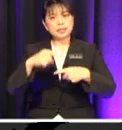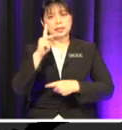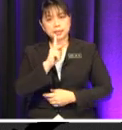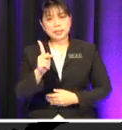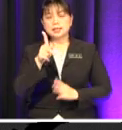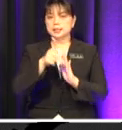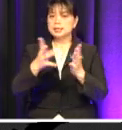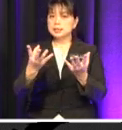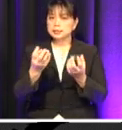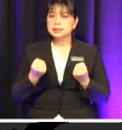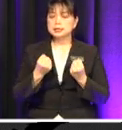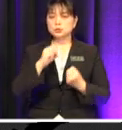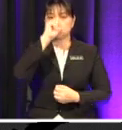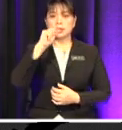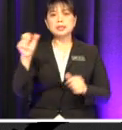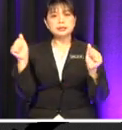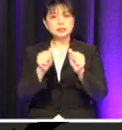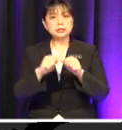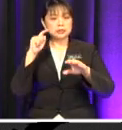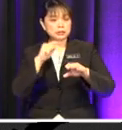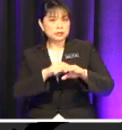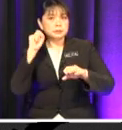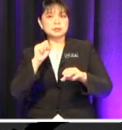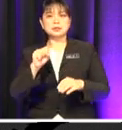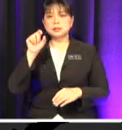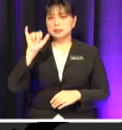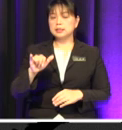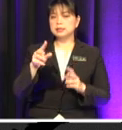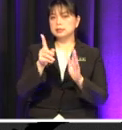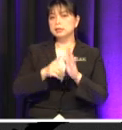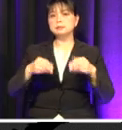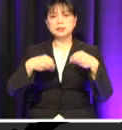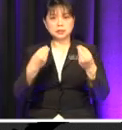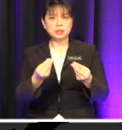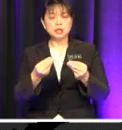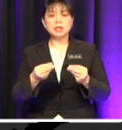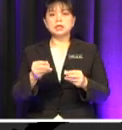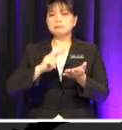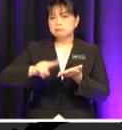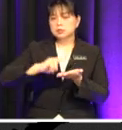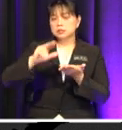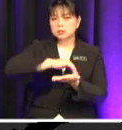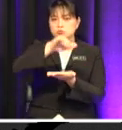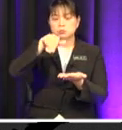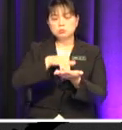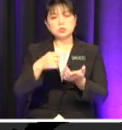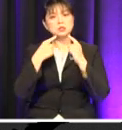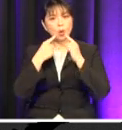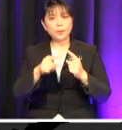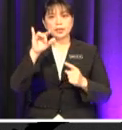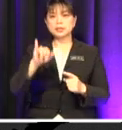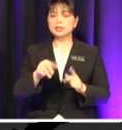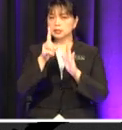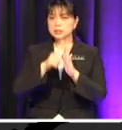soalan dengan rangsangan yang diberi Oke kemudian baca terlebih dahulu semua jawaban yang disediakan